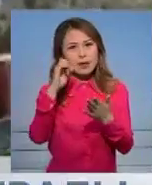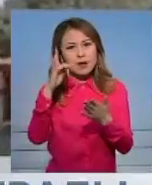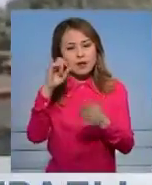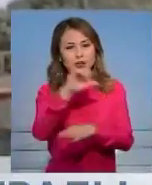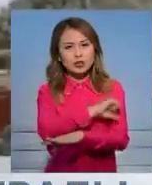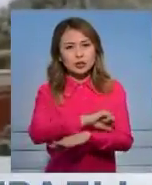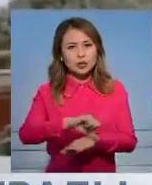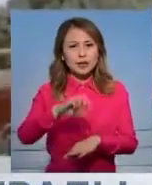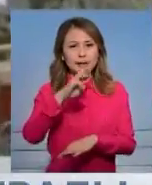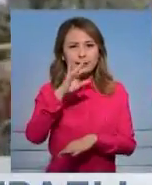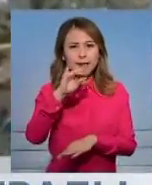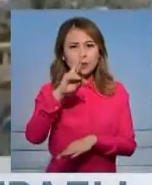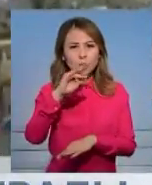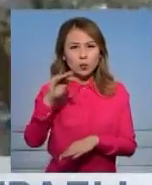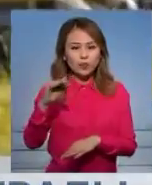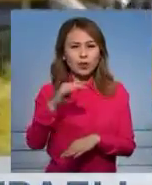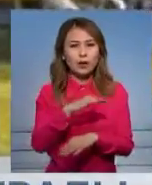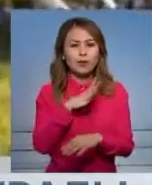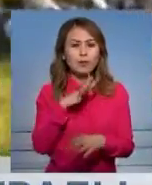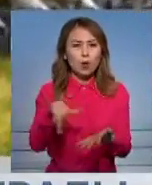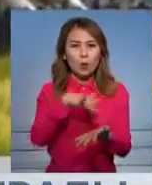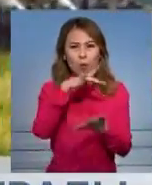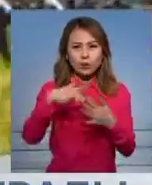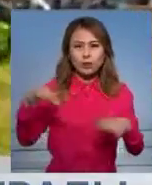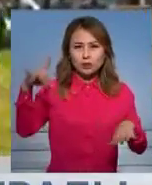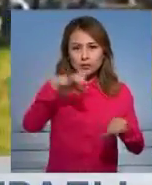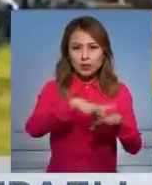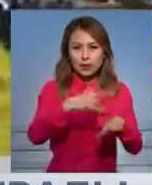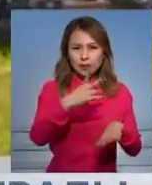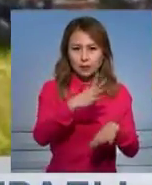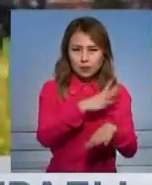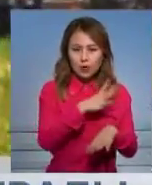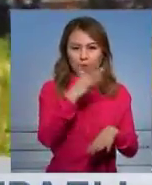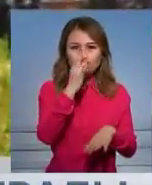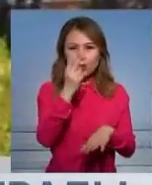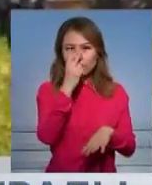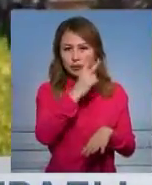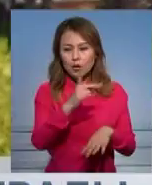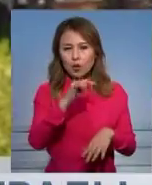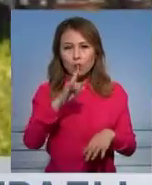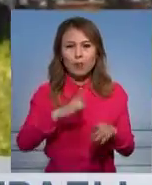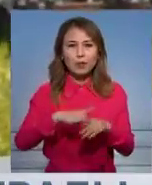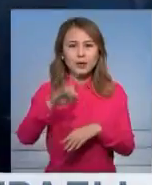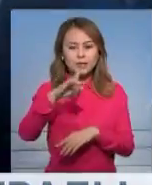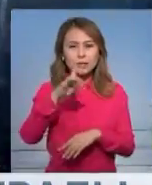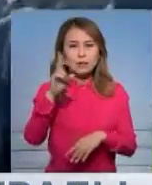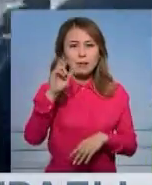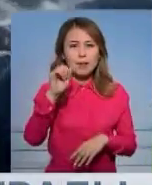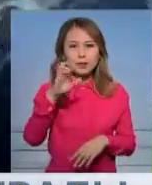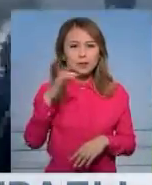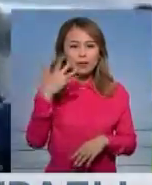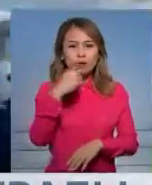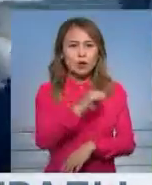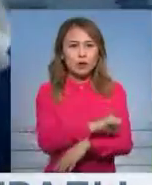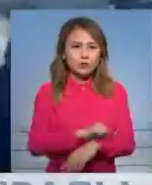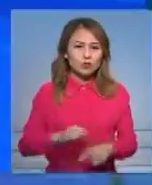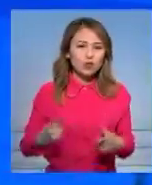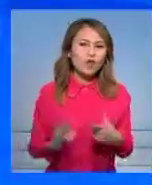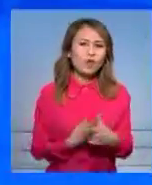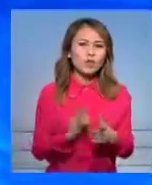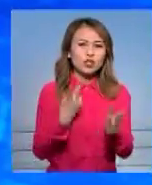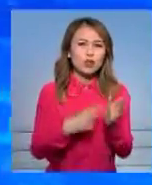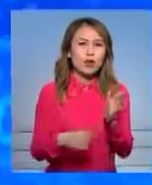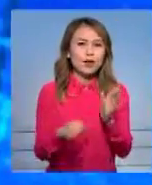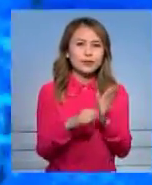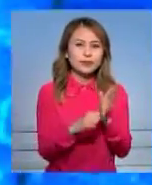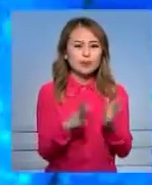шекаралас жатқан Тиндуф қаласына қонуы тиіс болыпты. Соңғы мәліметтерге қарағанда ұшақ бортында Батыс Сахараны азат ету ұлттық фронтының